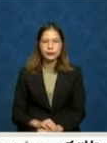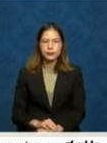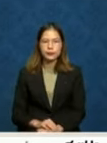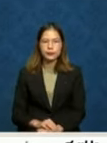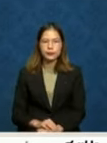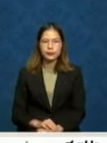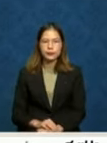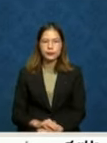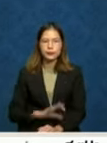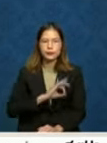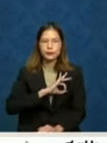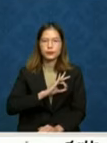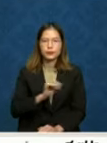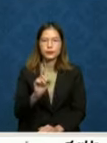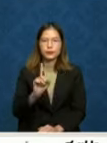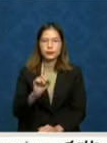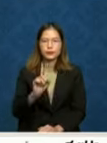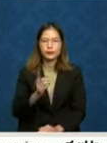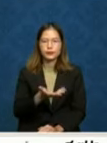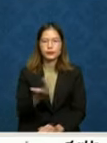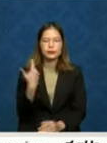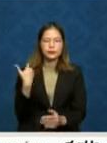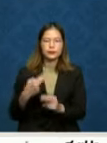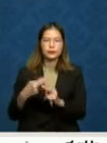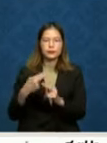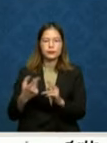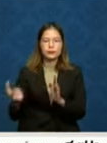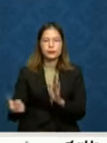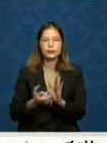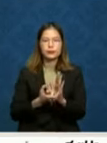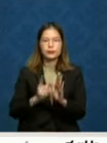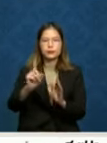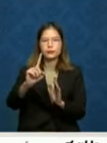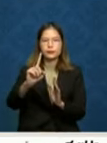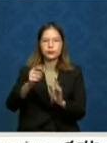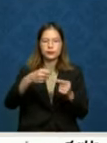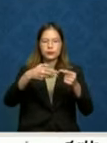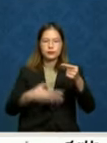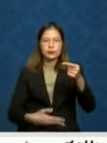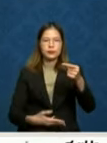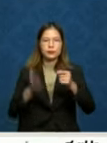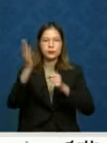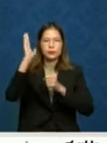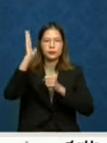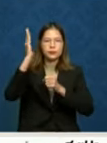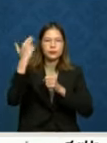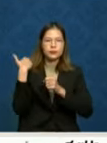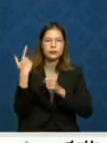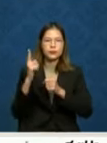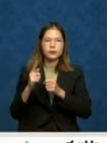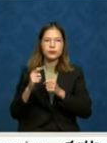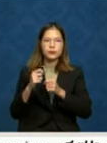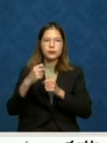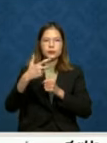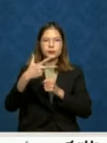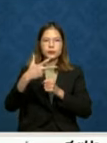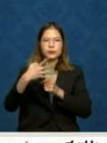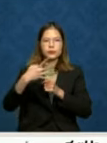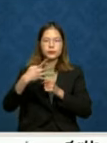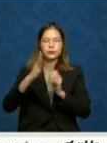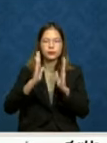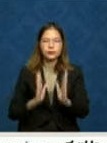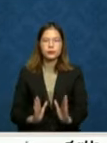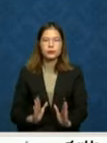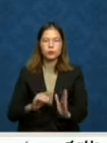ท่านสมาชิกได้ลงชื่อเพื่อที่จะขออภิปรายไม่มากนะครับ 3-4 ท่านที